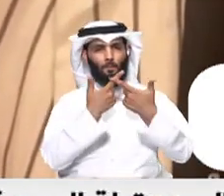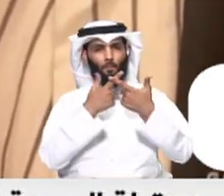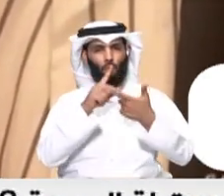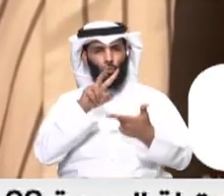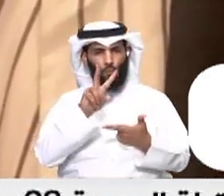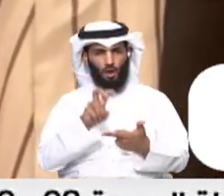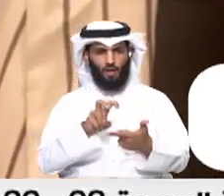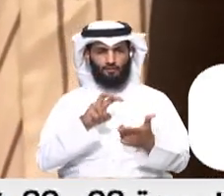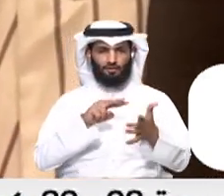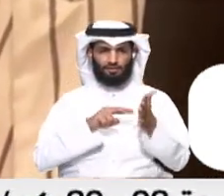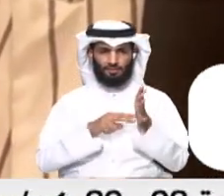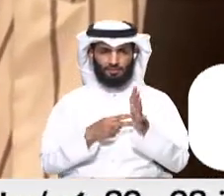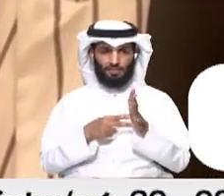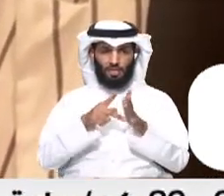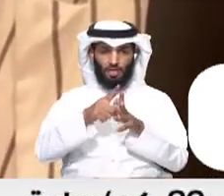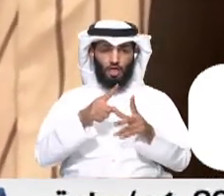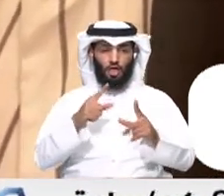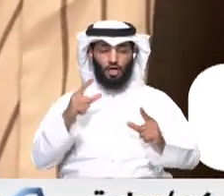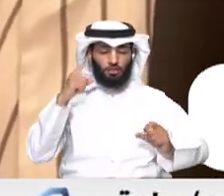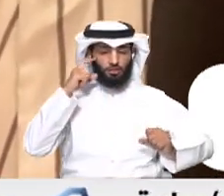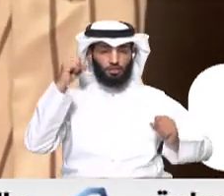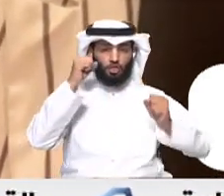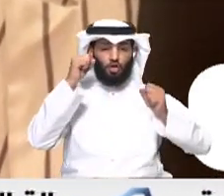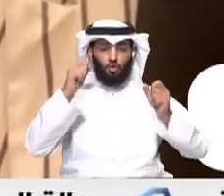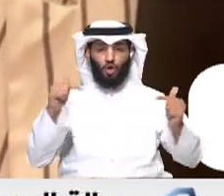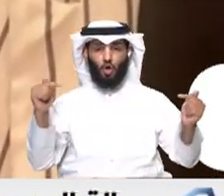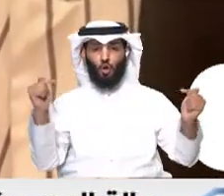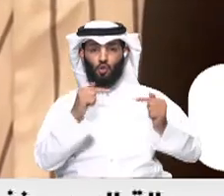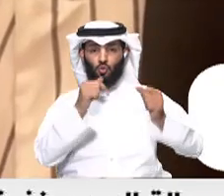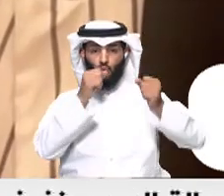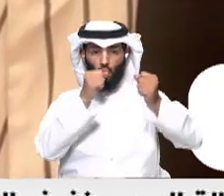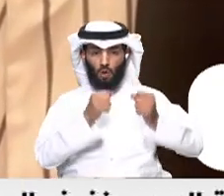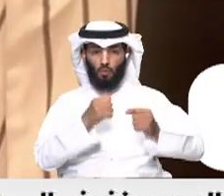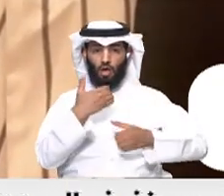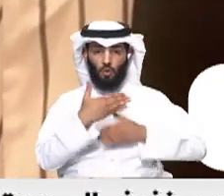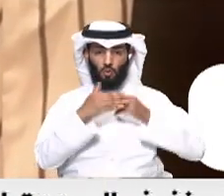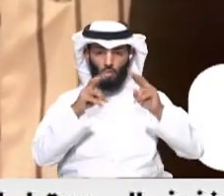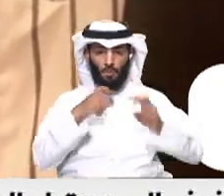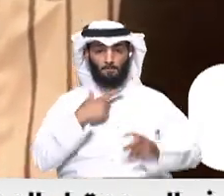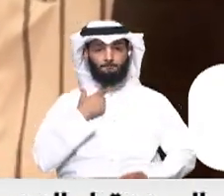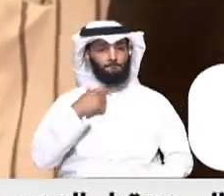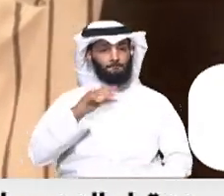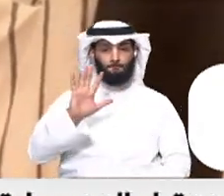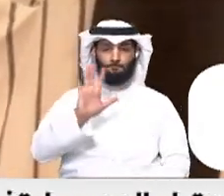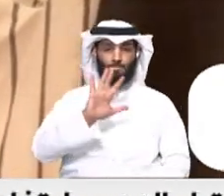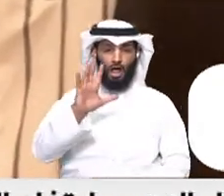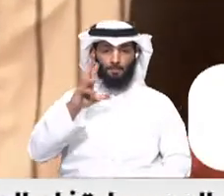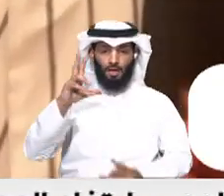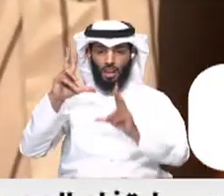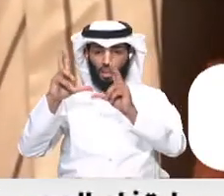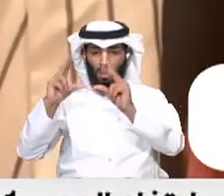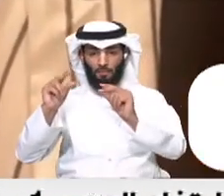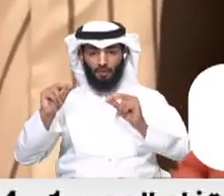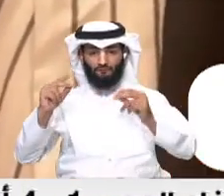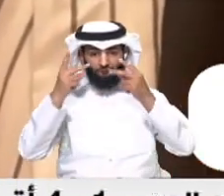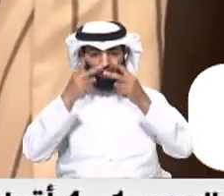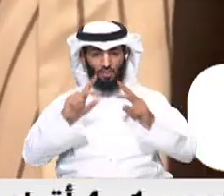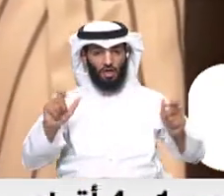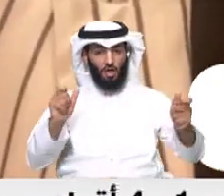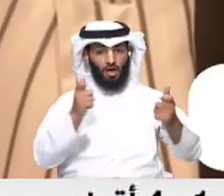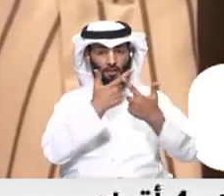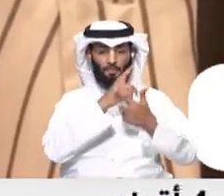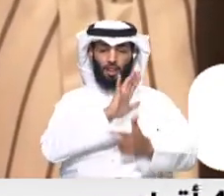لوضع حد لهذا العدوان ولعدم جر لبنان إلى حرب موسعة أكثر من الذي نشهده، لأن